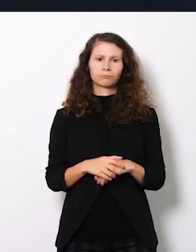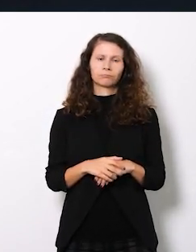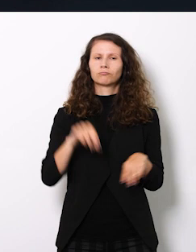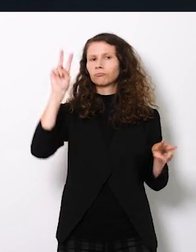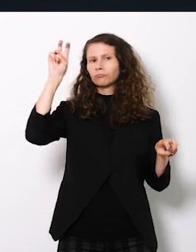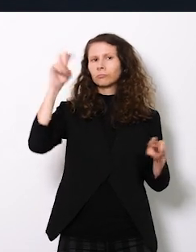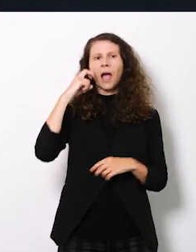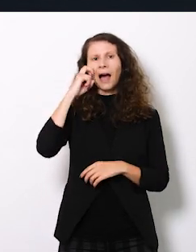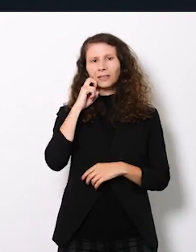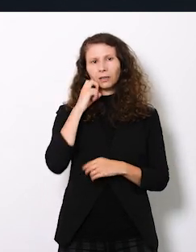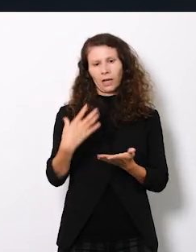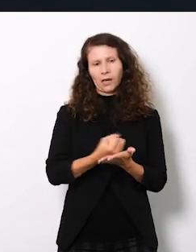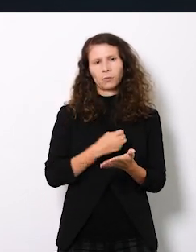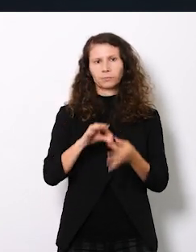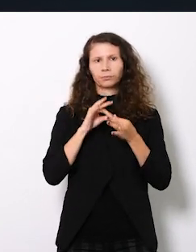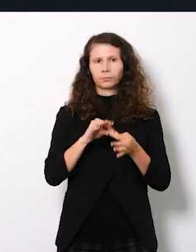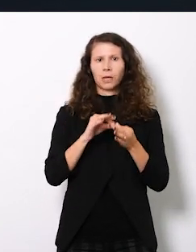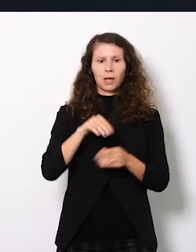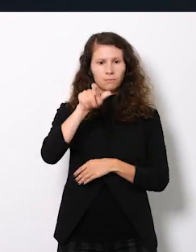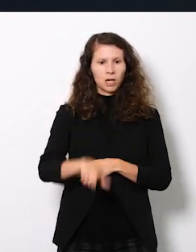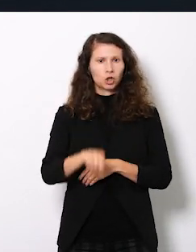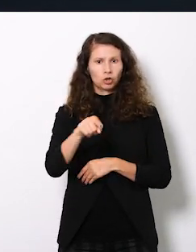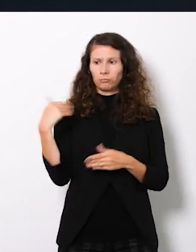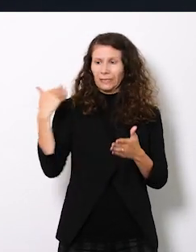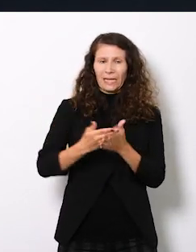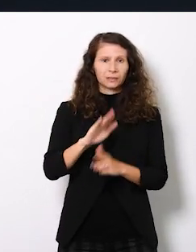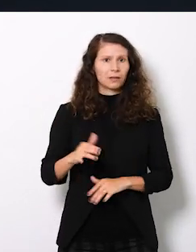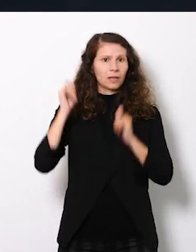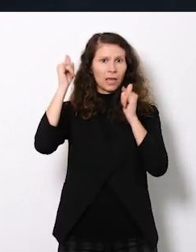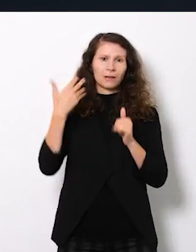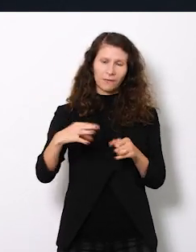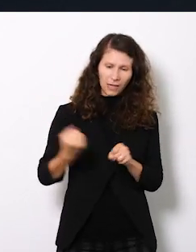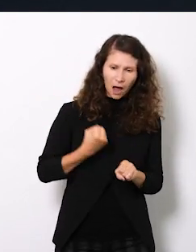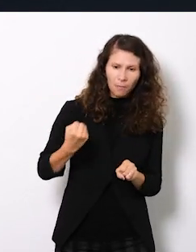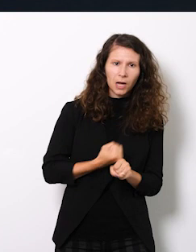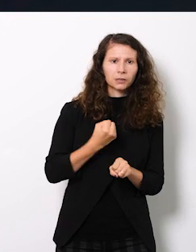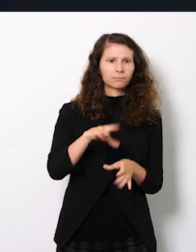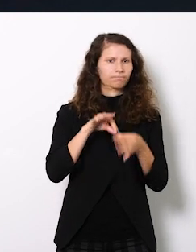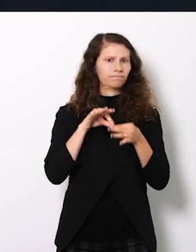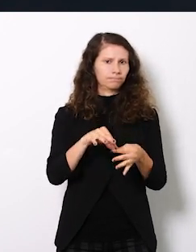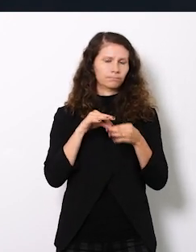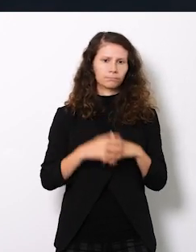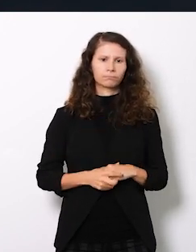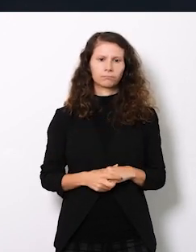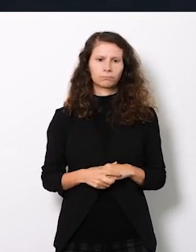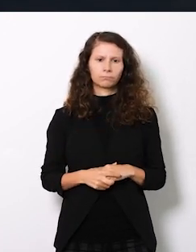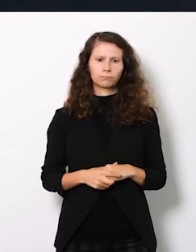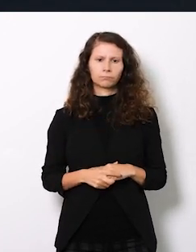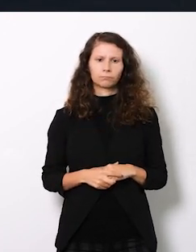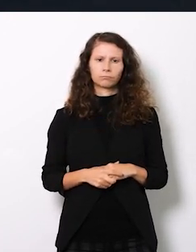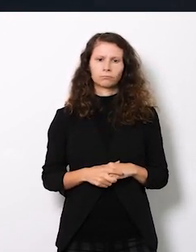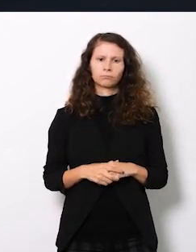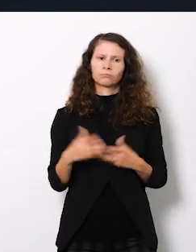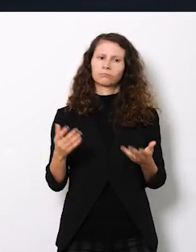ein zusätzliches Alterseinkommen, orientiert an dem, was Menschen im Leben sich erarbeitet haben. Und ich glaube, dass das eine Frage des Respekts ist, dass